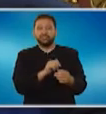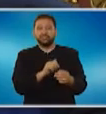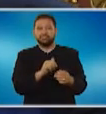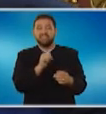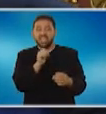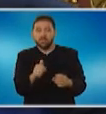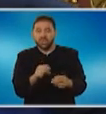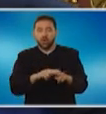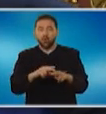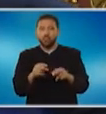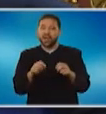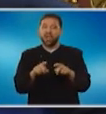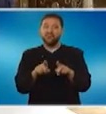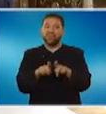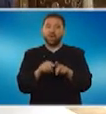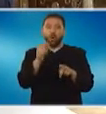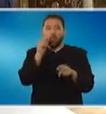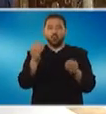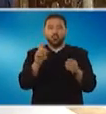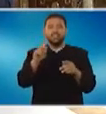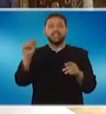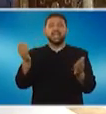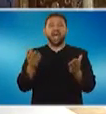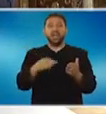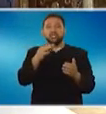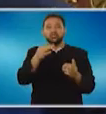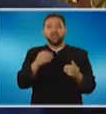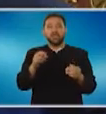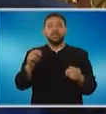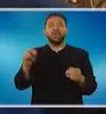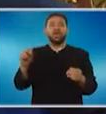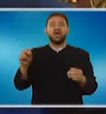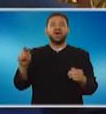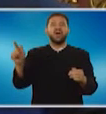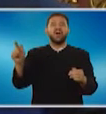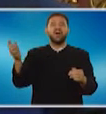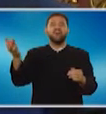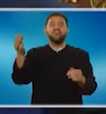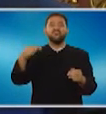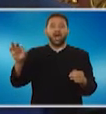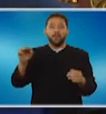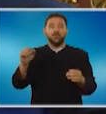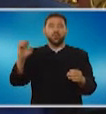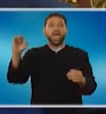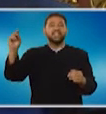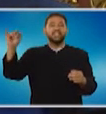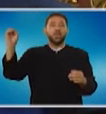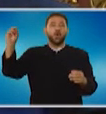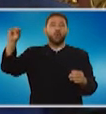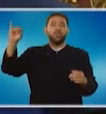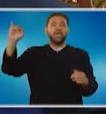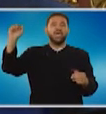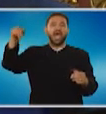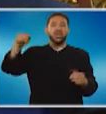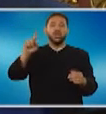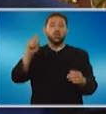etiopian. Și s-ar putea să citim, să ne împotmolim, eu știu, prin cărțile cronicilor sau pe la Macabei sau mai știu eu pe